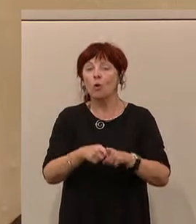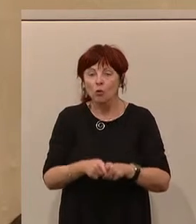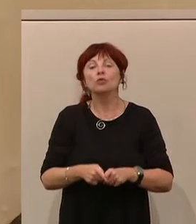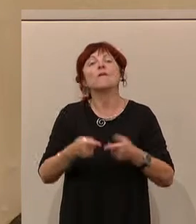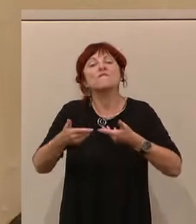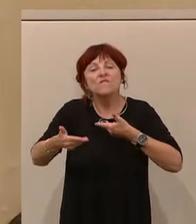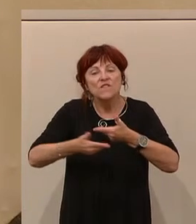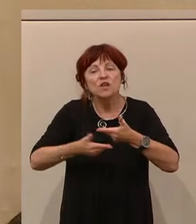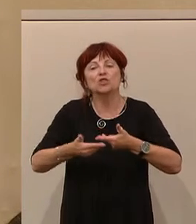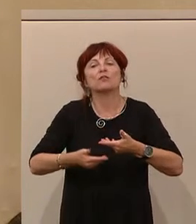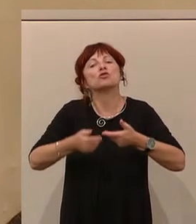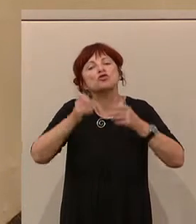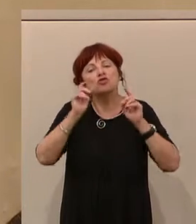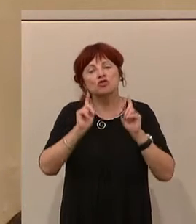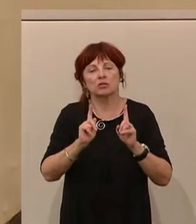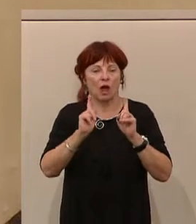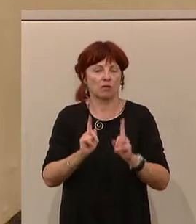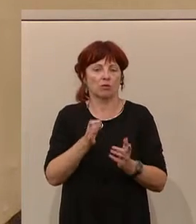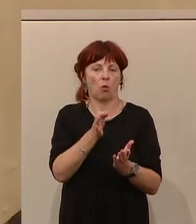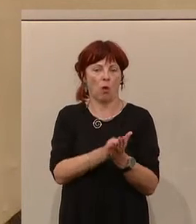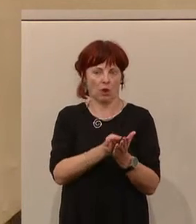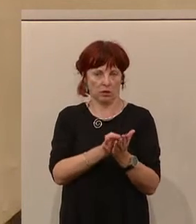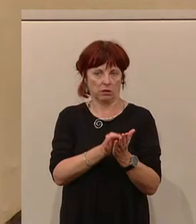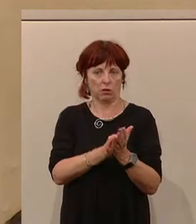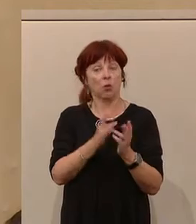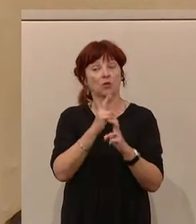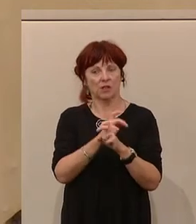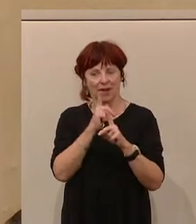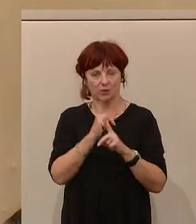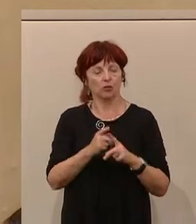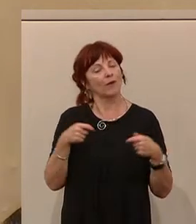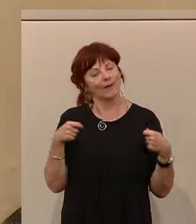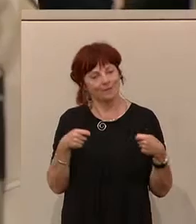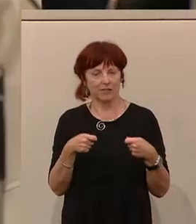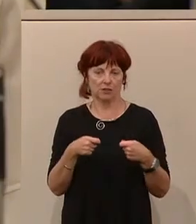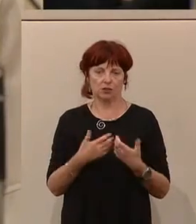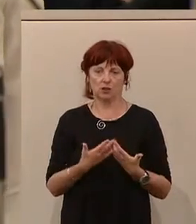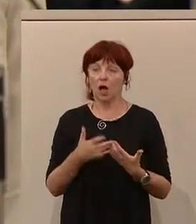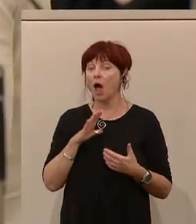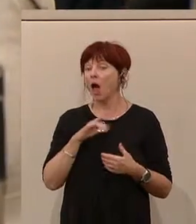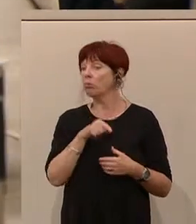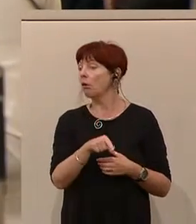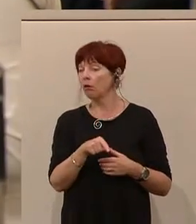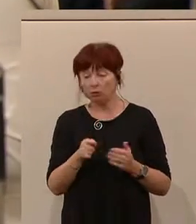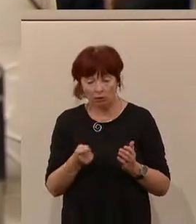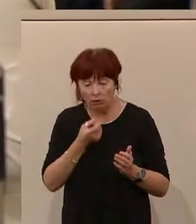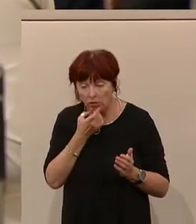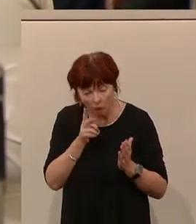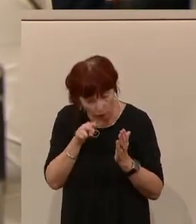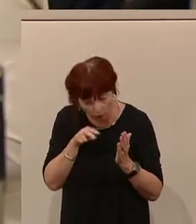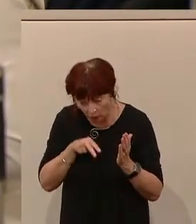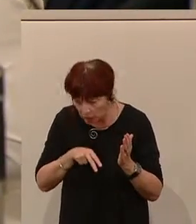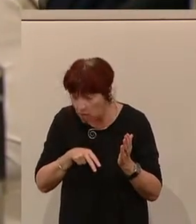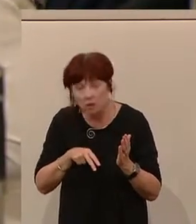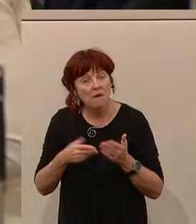investieren. Doch diese Ansätze, und ich habe mir das Budget genau durchgeblättert, sucht man hier vergebens im